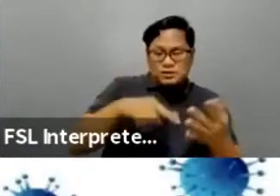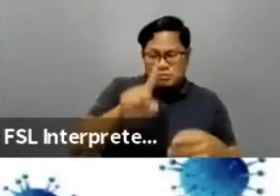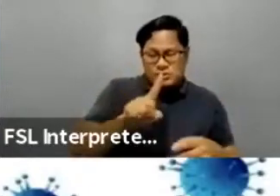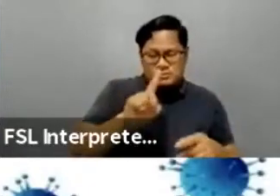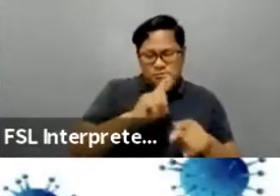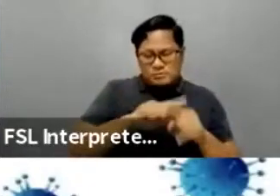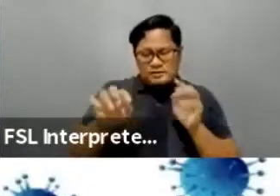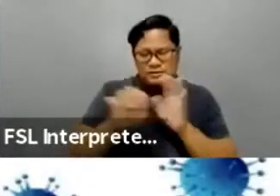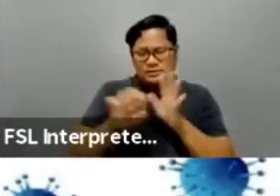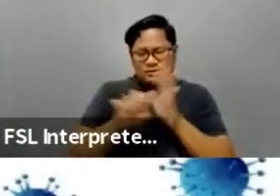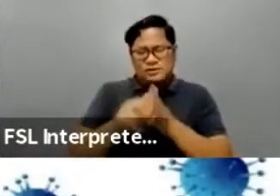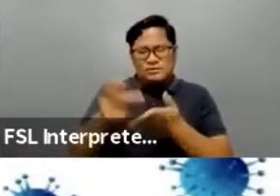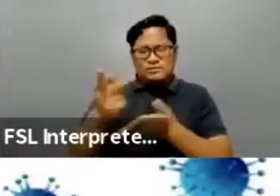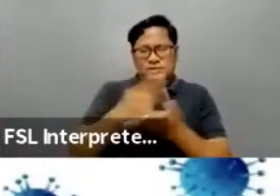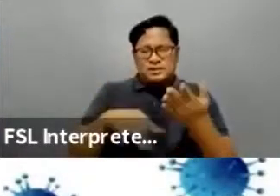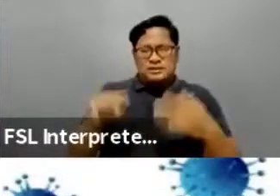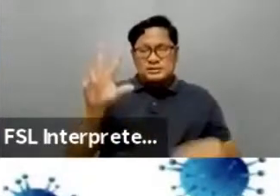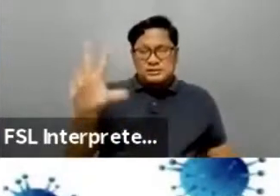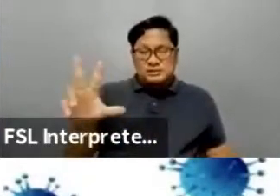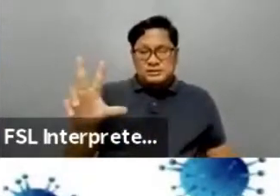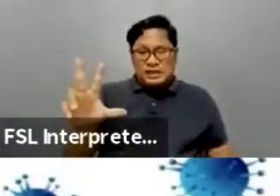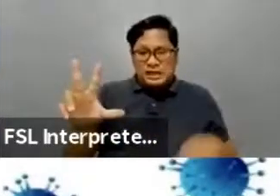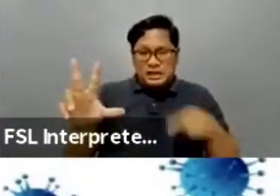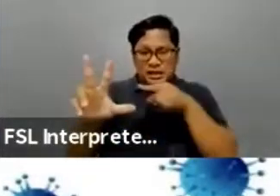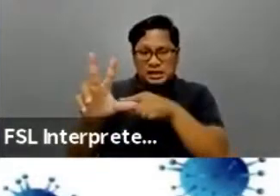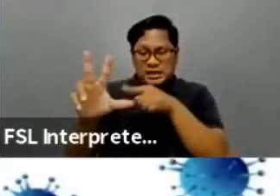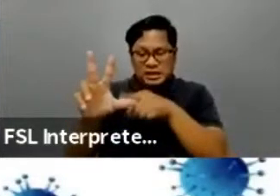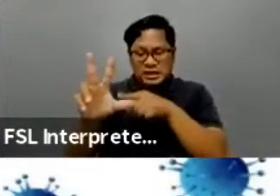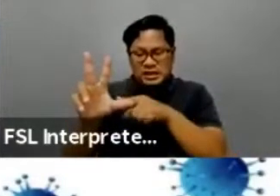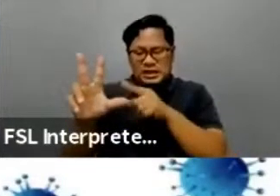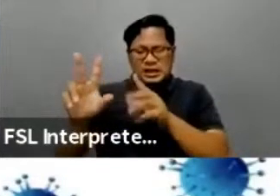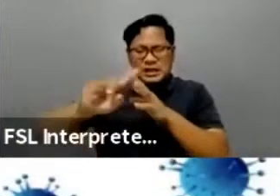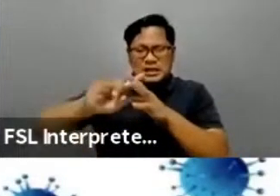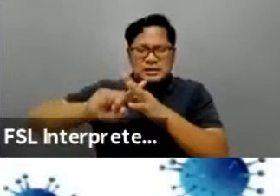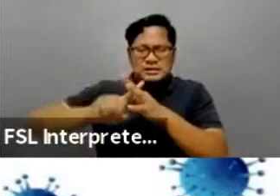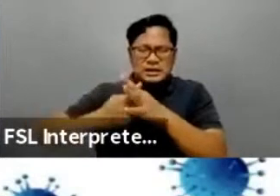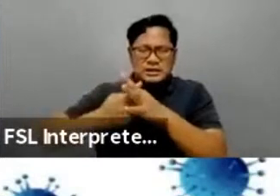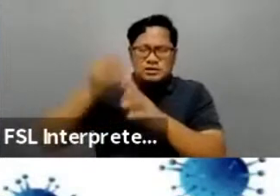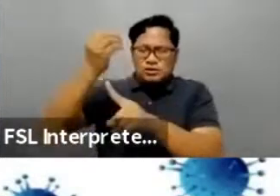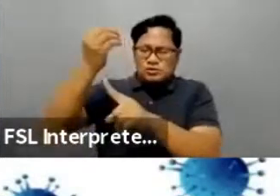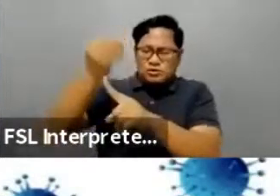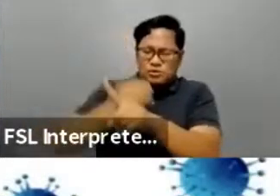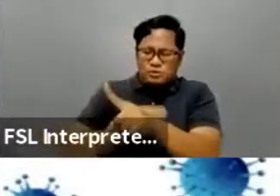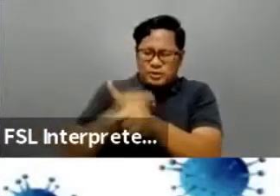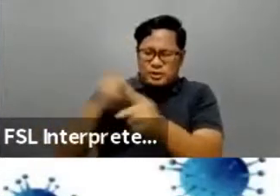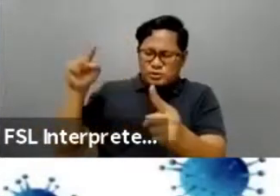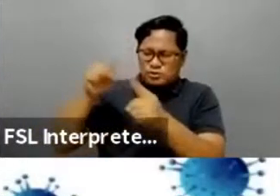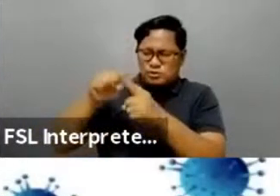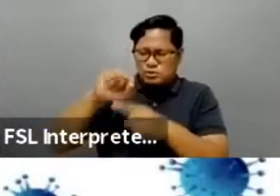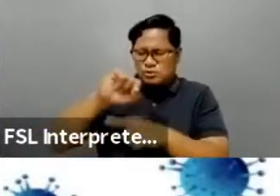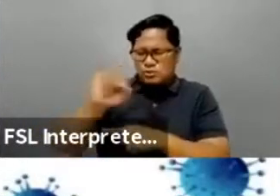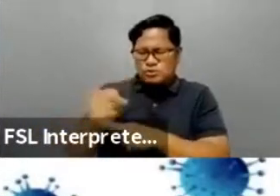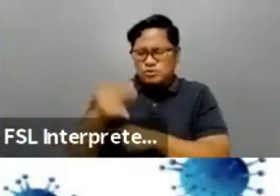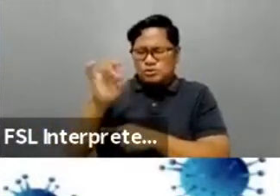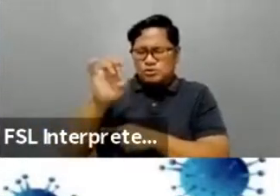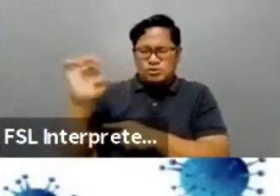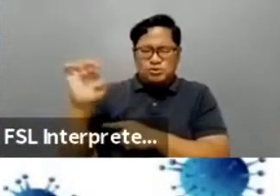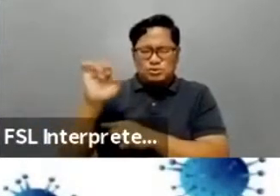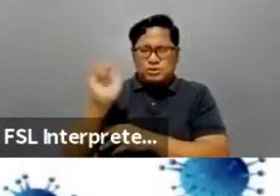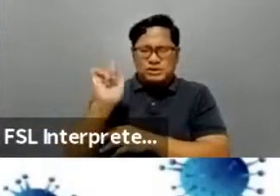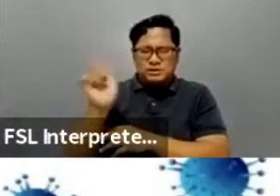3 na nangyari noong October to December 2020 ay dito